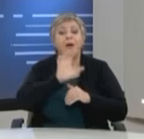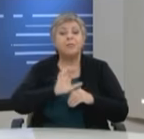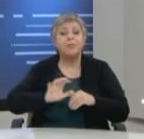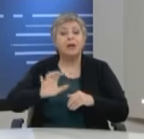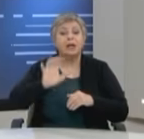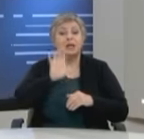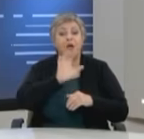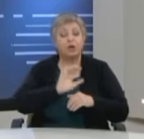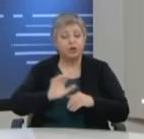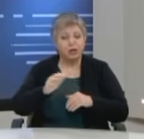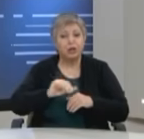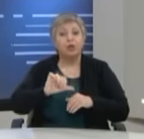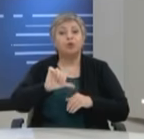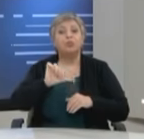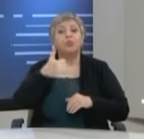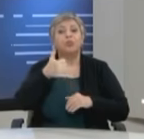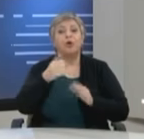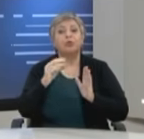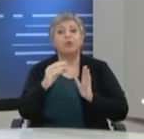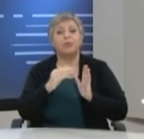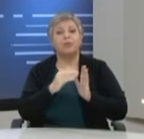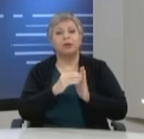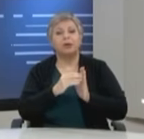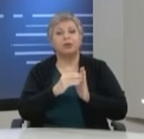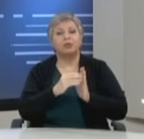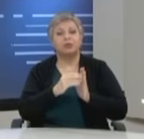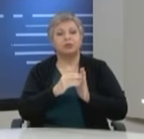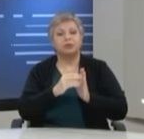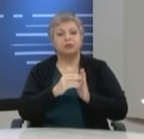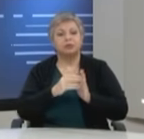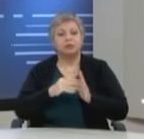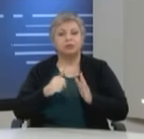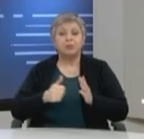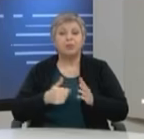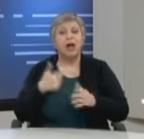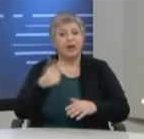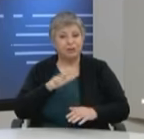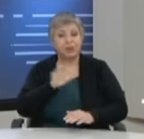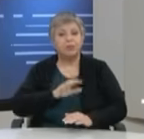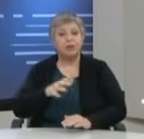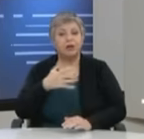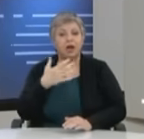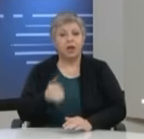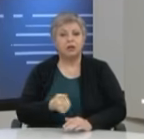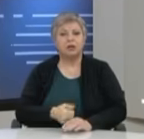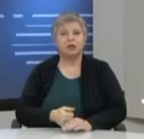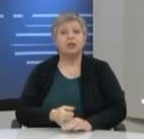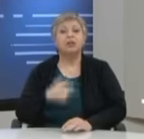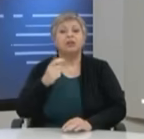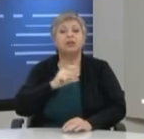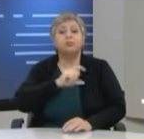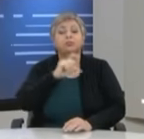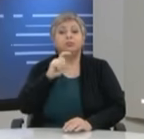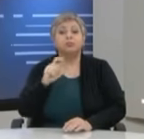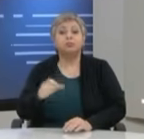Επαναλαμβάνω, η βόρεια περιοχή του πρώτου μέρους. Η περιοχή έχει όνομα, κύριε Τσίπρα. Λέγεται Μακεδονία και